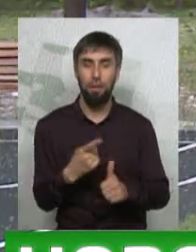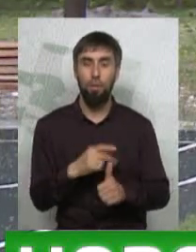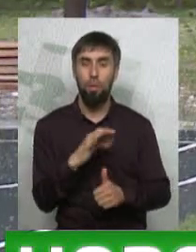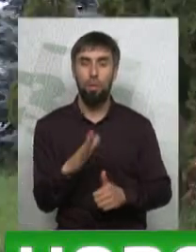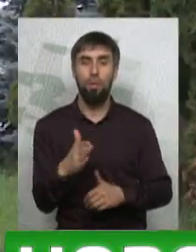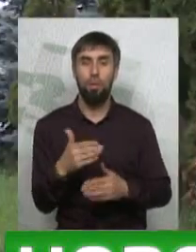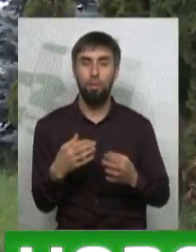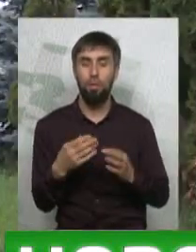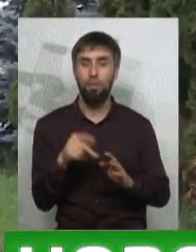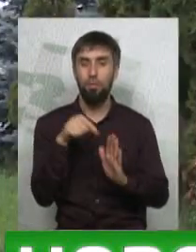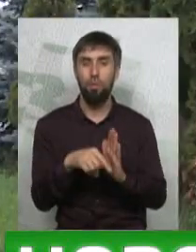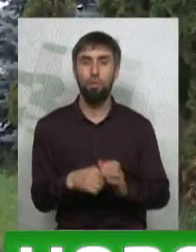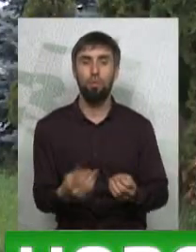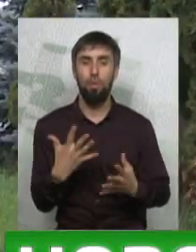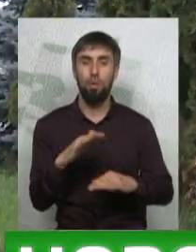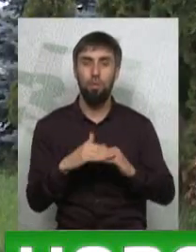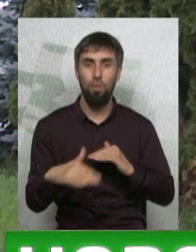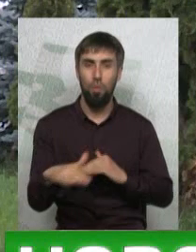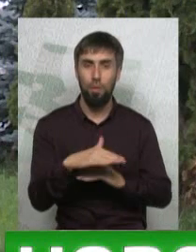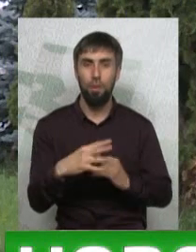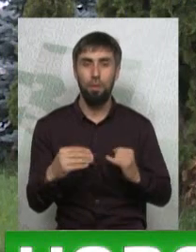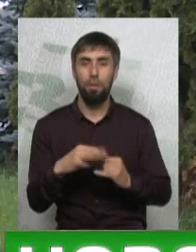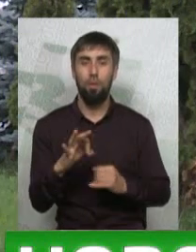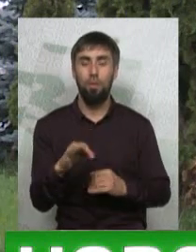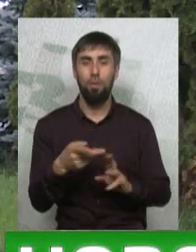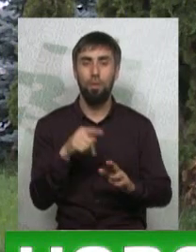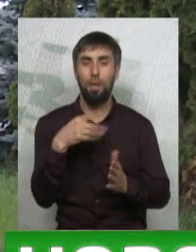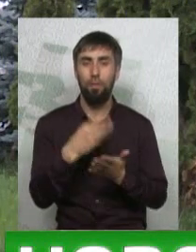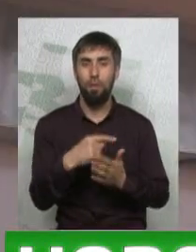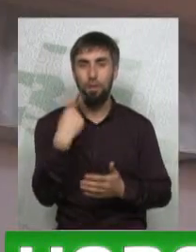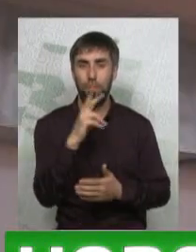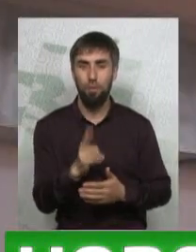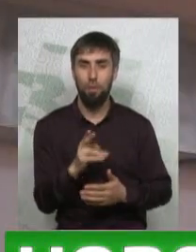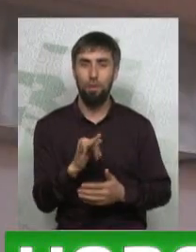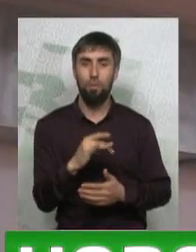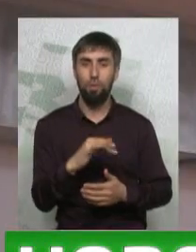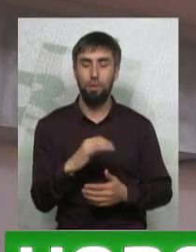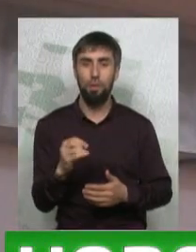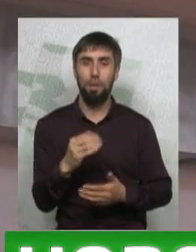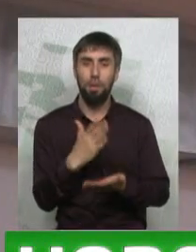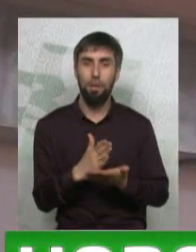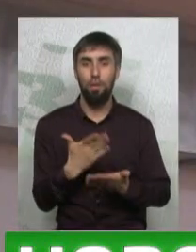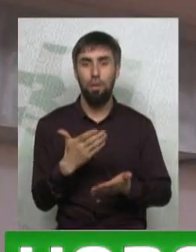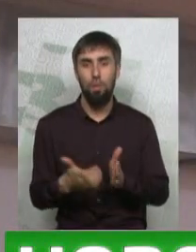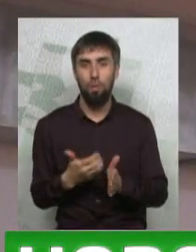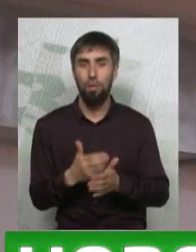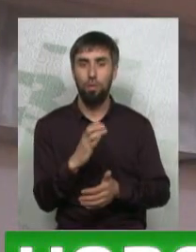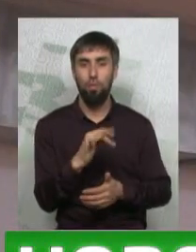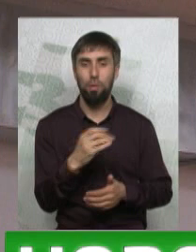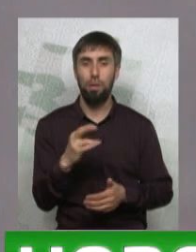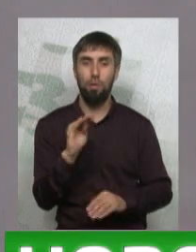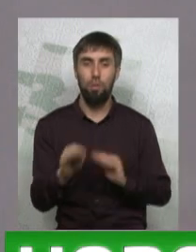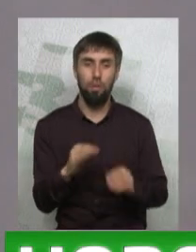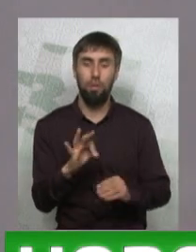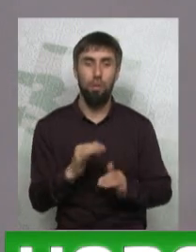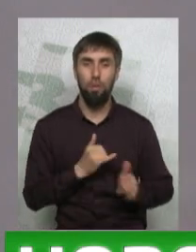его пропускная способность, площадь, расположение, сведения о лице, в чьей собственности находится учреждение, наличие или отсутствие сооружений для размещения